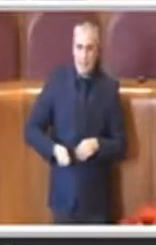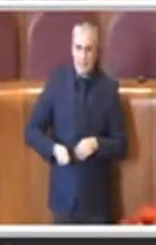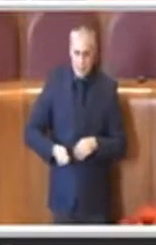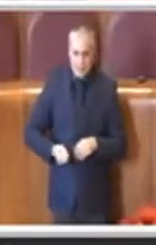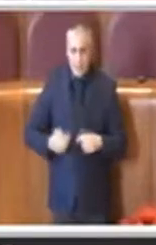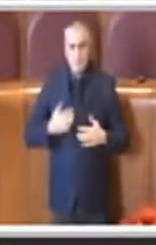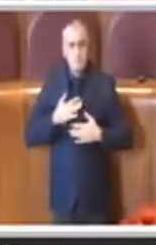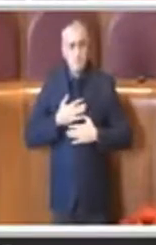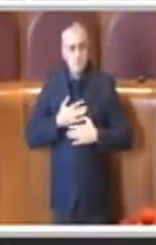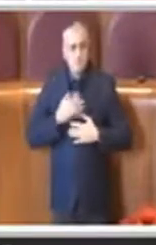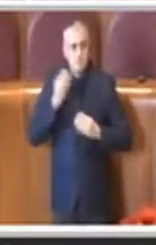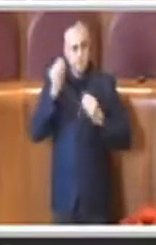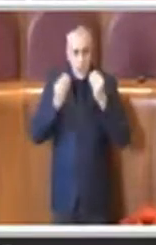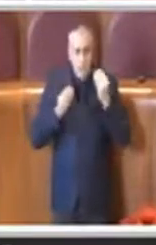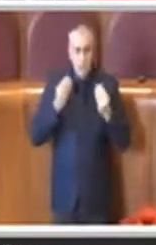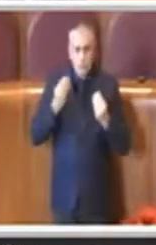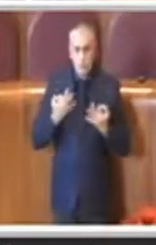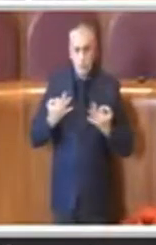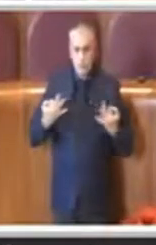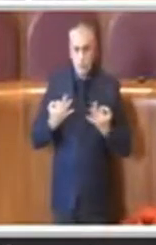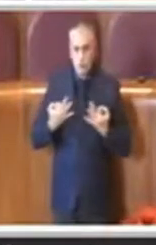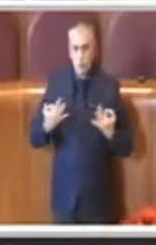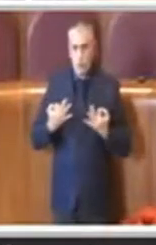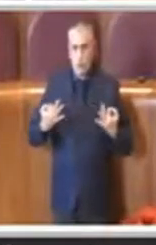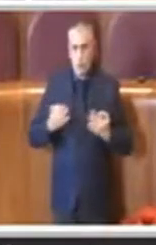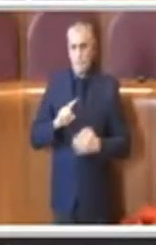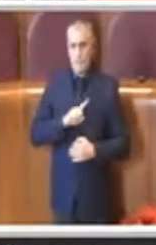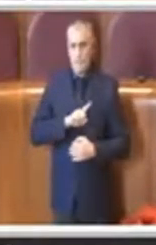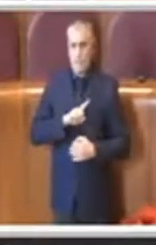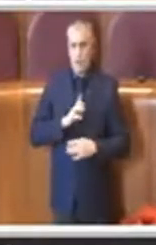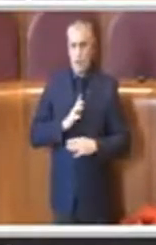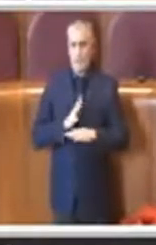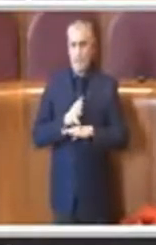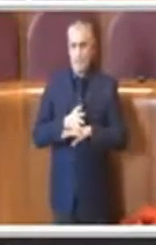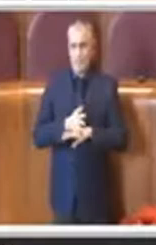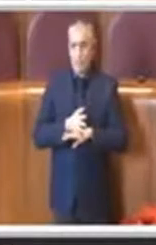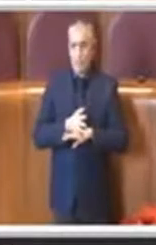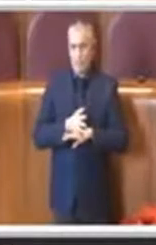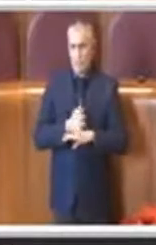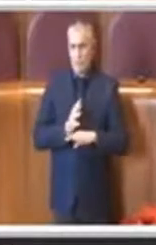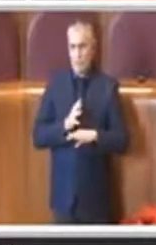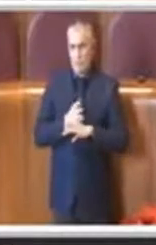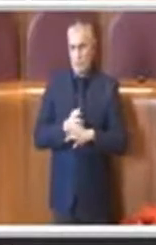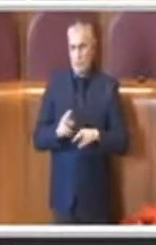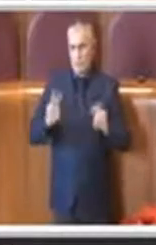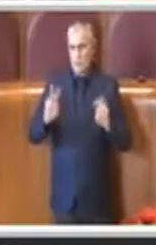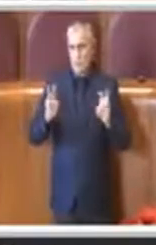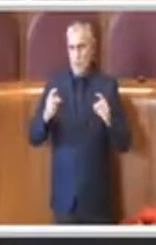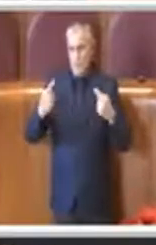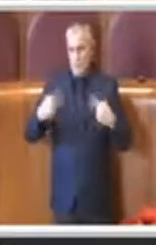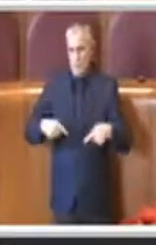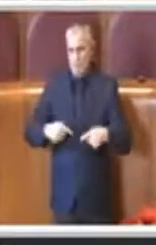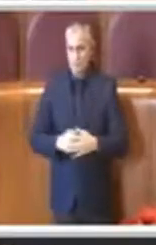mi sembrava opportuno fare il mio intervento anche in questa fase.